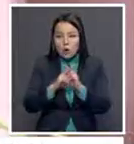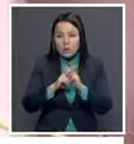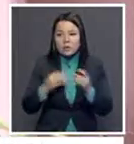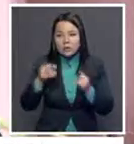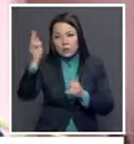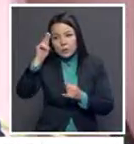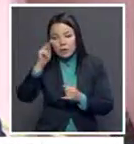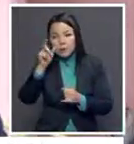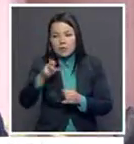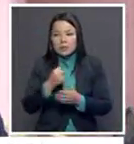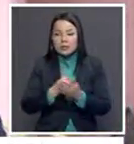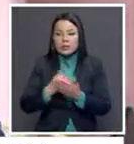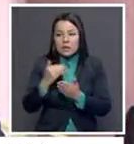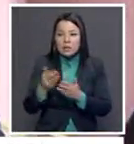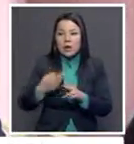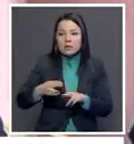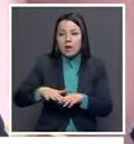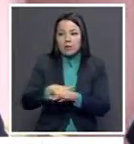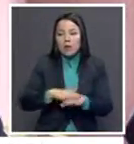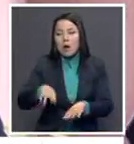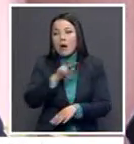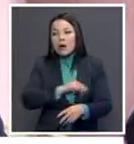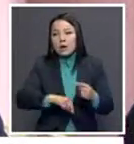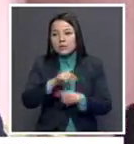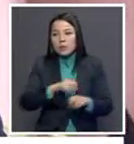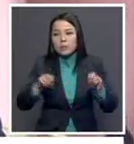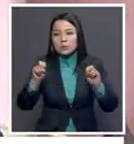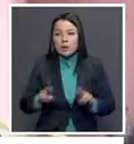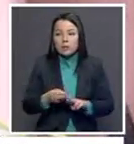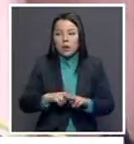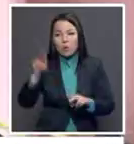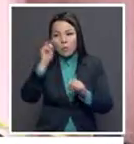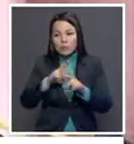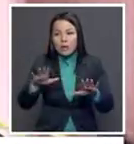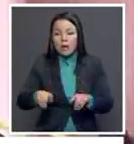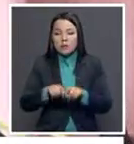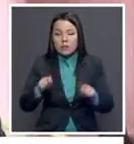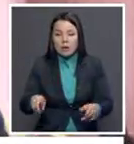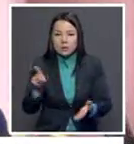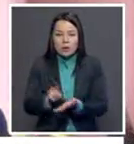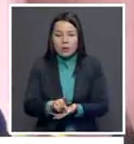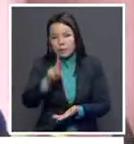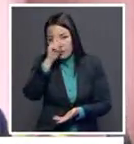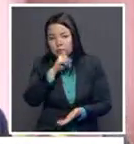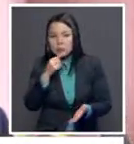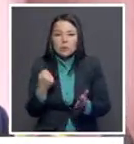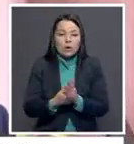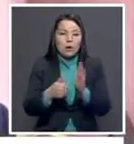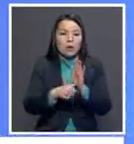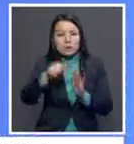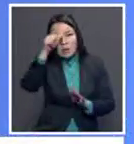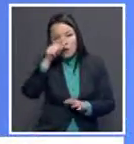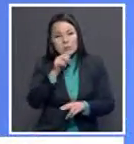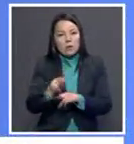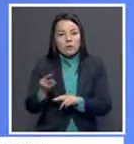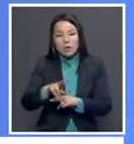байланысты Атамекеннің бұлтырысын солған, мына кәсіп орындардан оқу орталықтарын ашу. Онда 1 айдан 6 айға дейін оқыту. 2 жыл, 3 жылдың оқуын